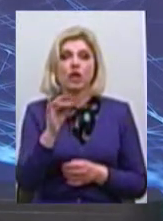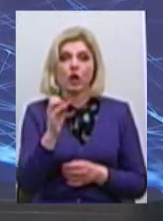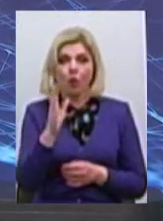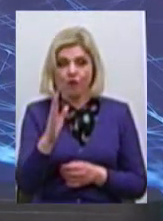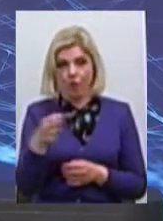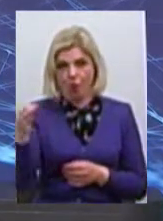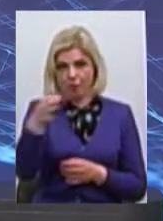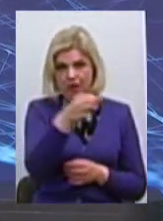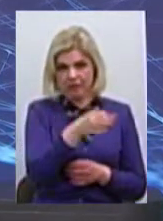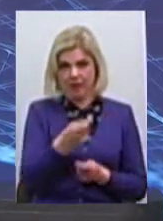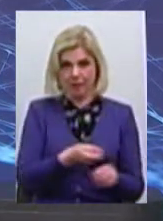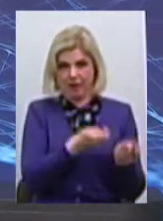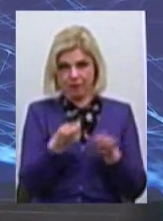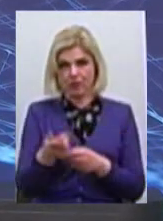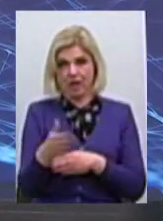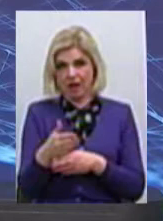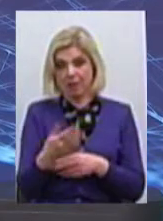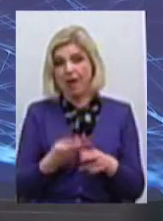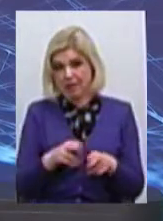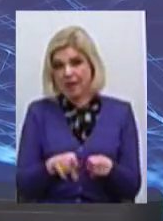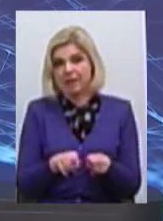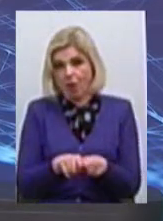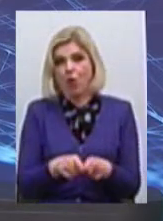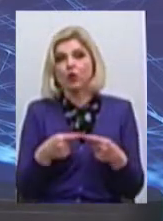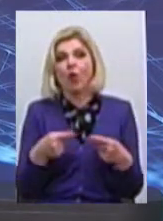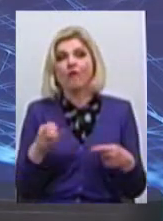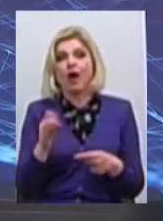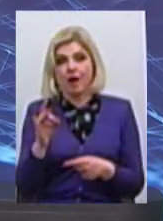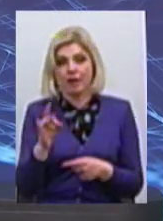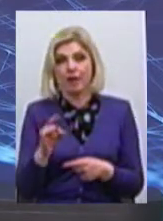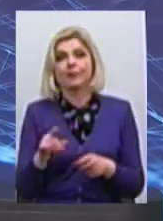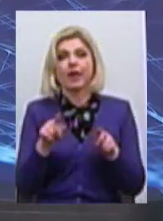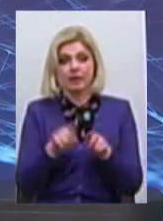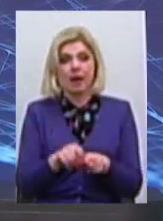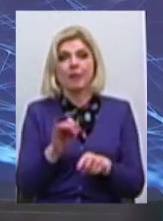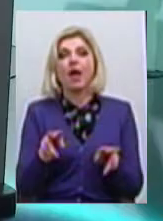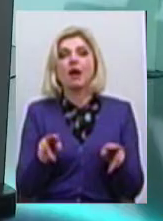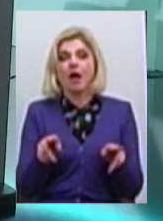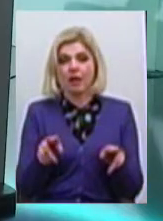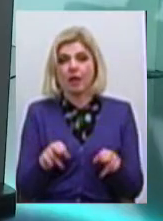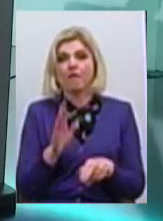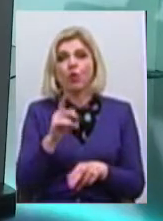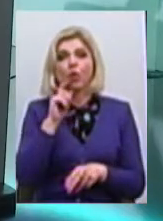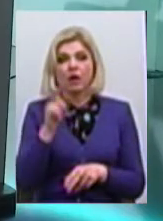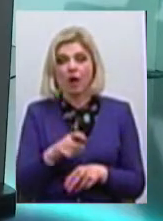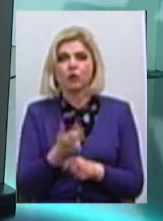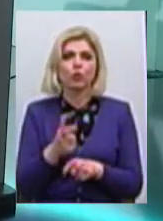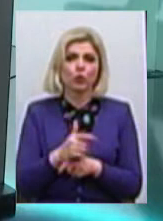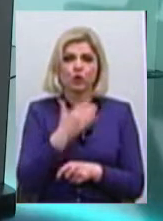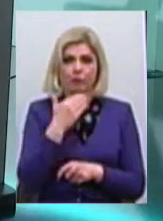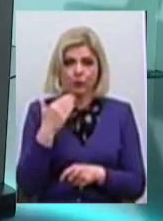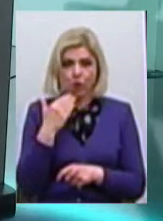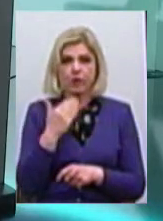областей. Це той самий товар. Також само і раки. В Україні досить багато